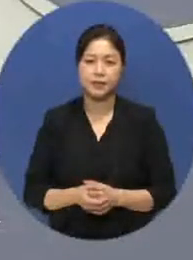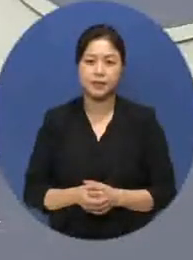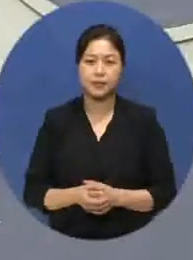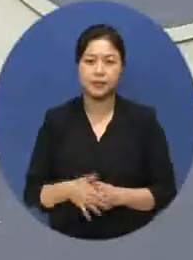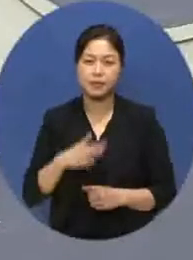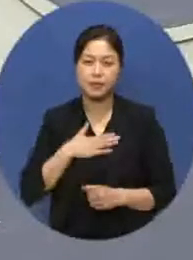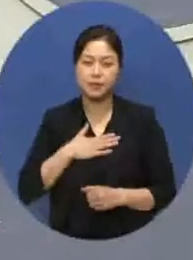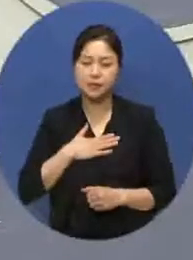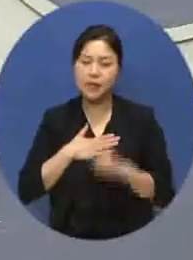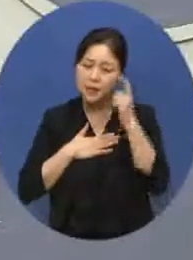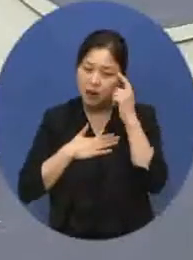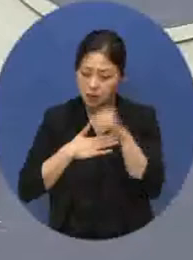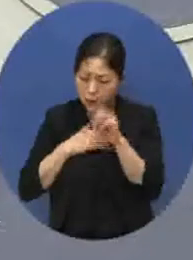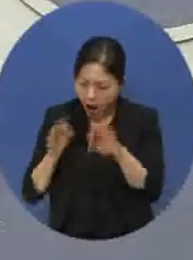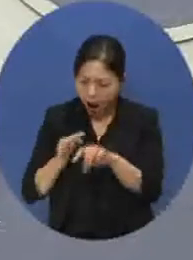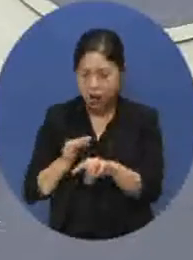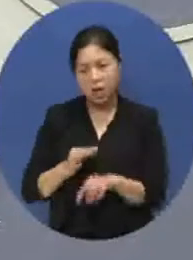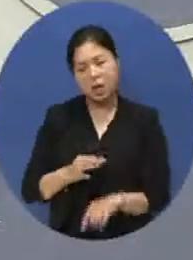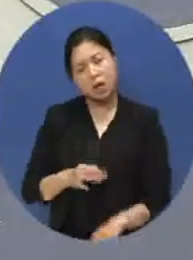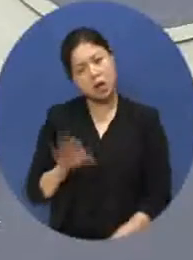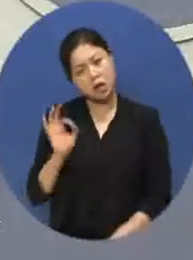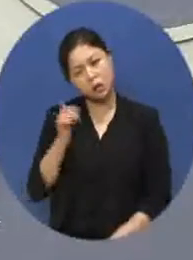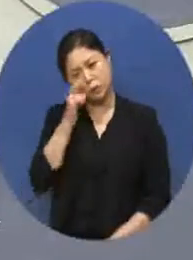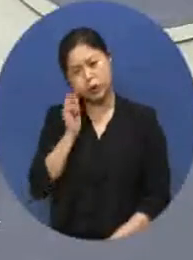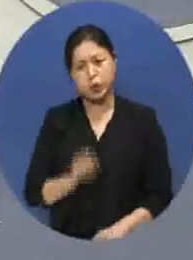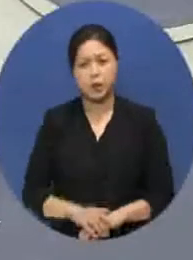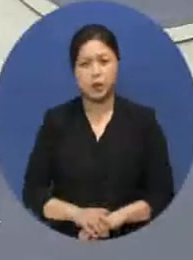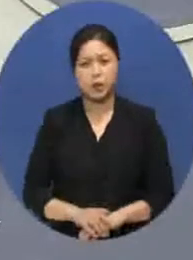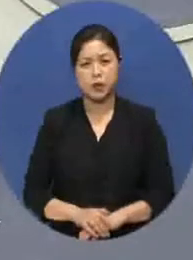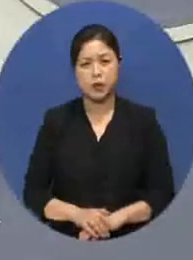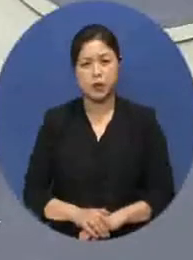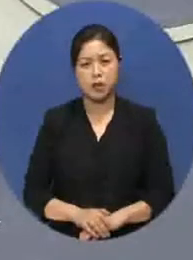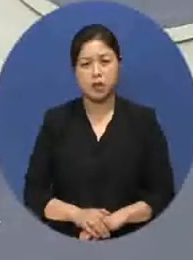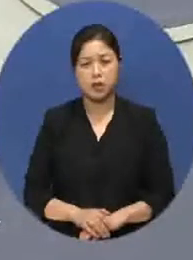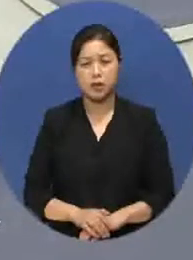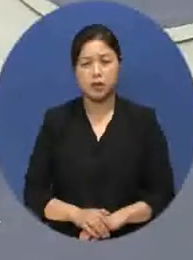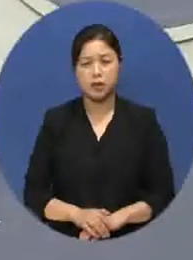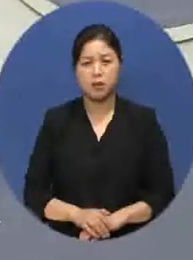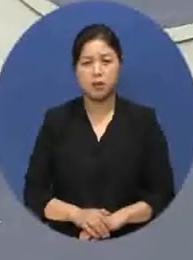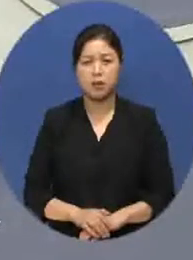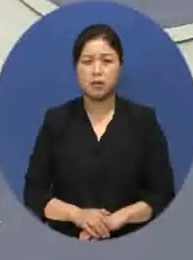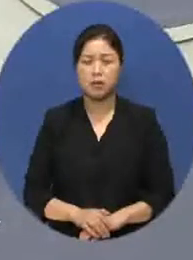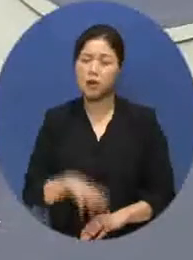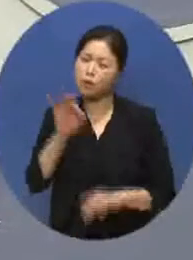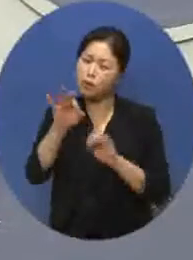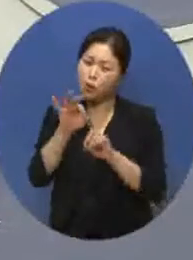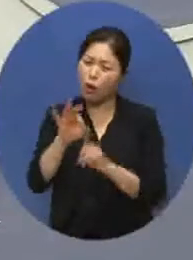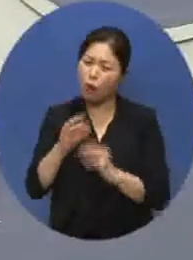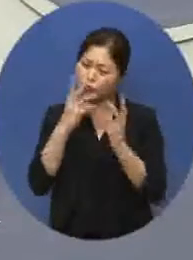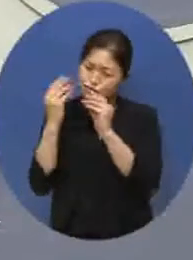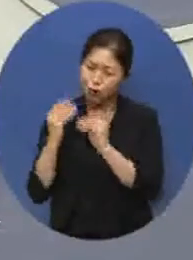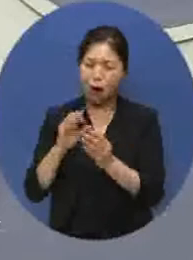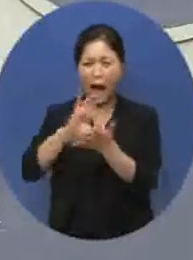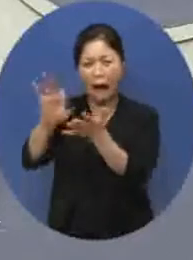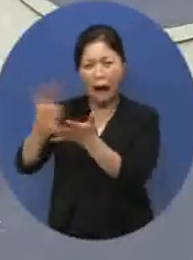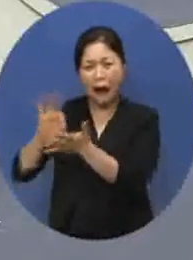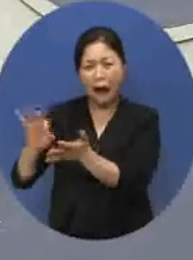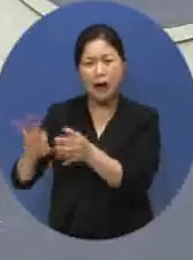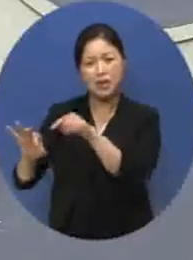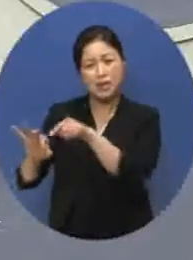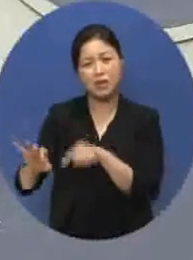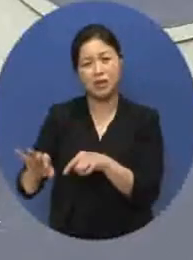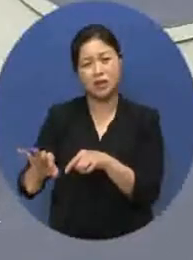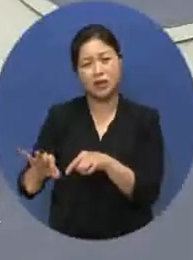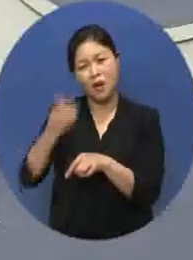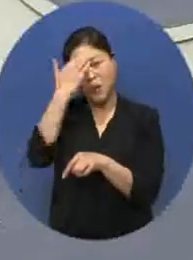제 마음에는 한참 부족한데 그건 그냥 크게 의미 없이 막 쓰여지는 공짜로